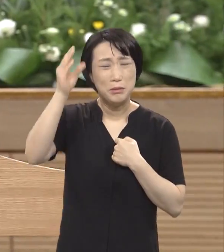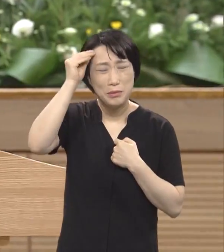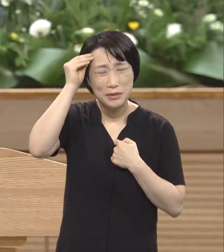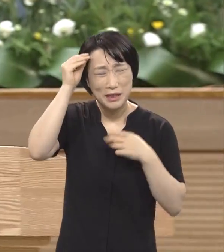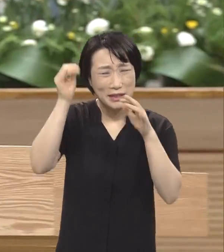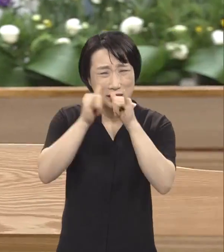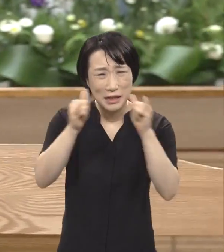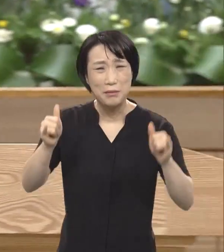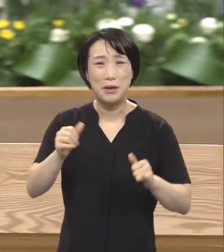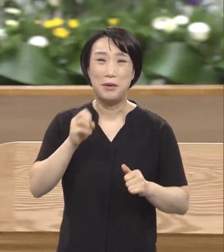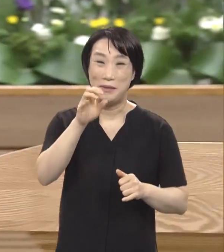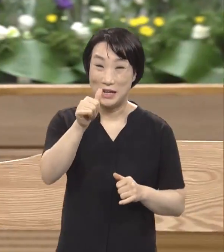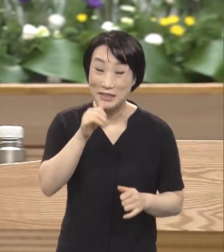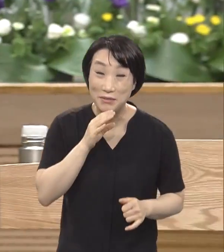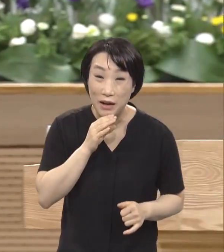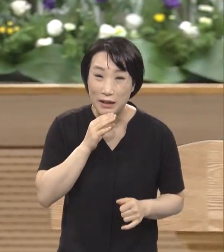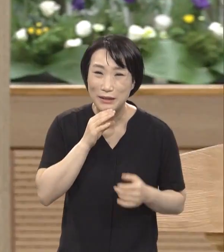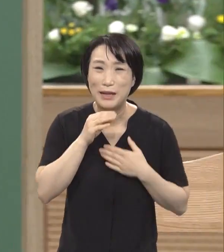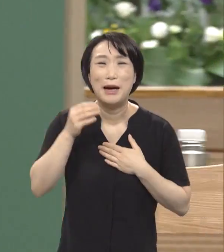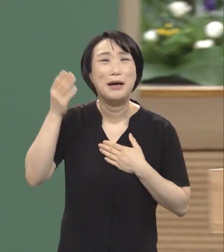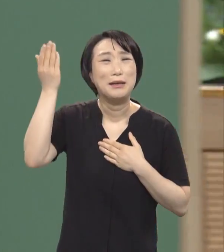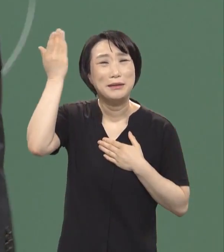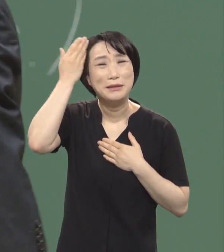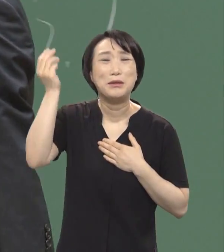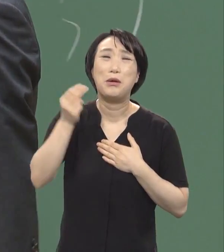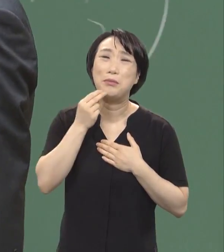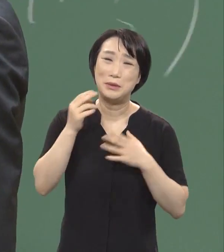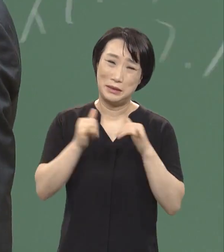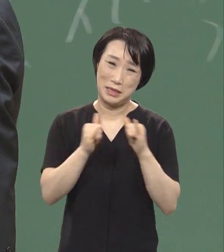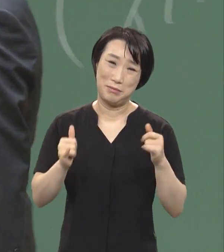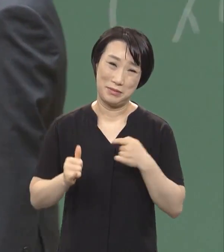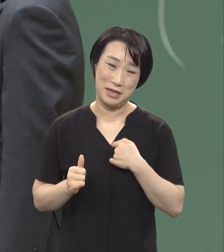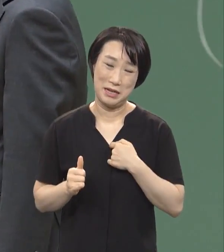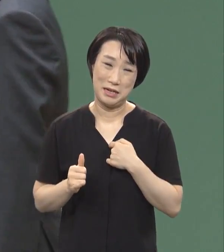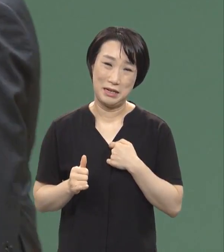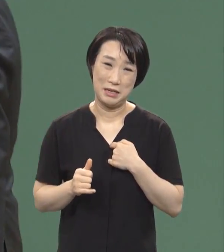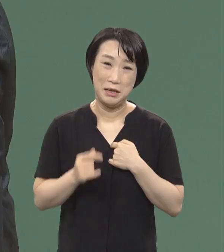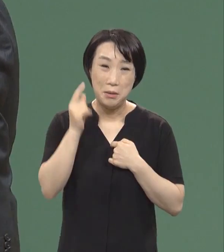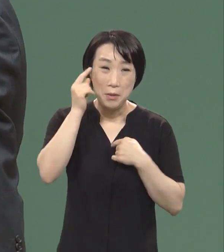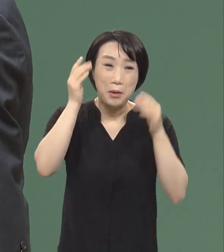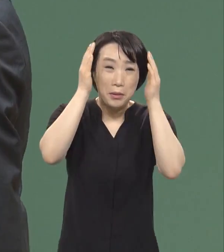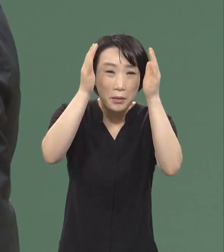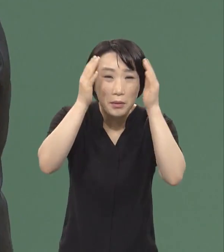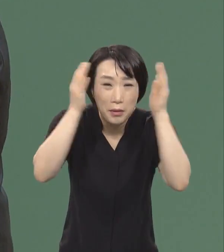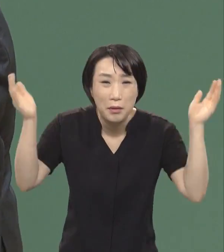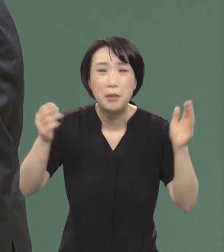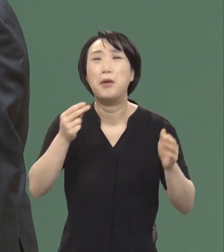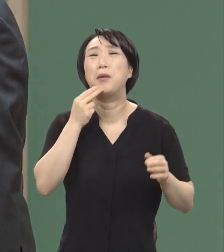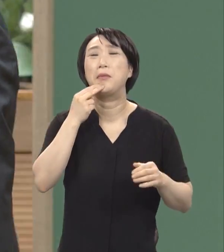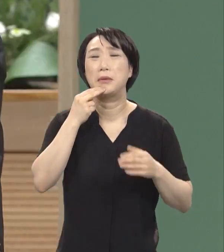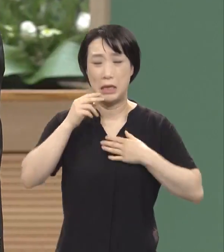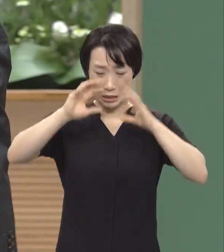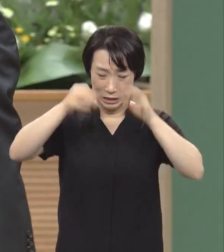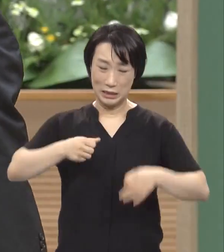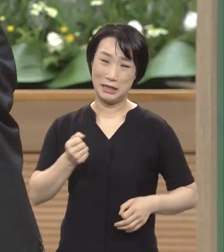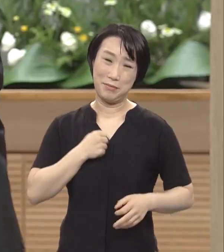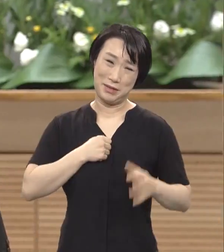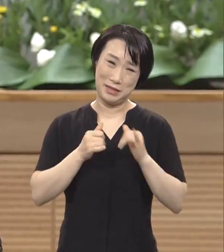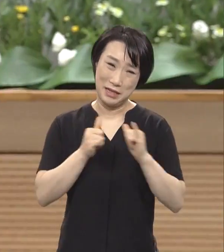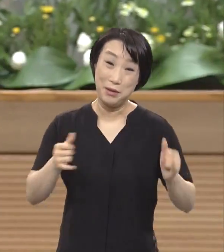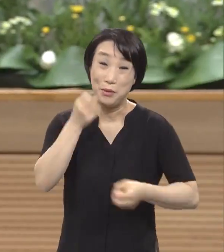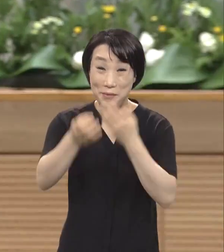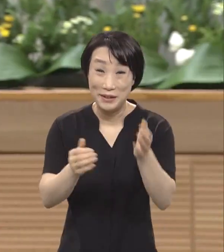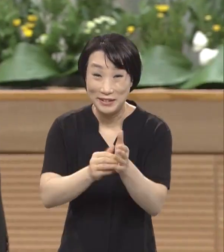사람이요 무식한 사람이요 나는 안목이 없는 사람이요 답답한 사람이라고.